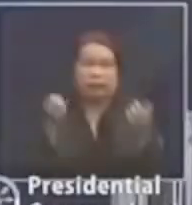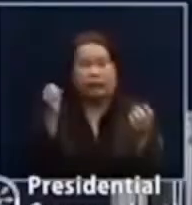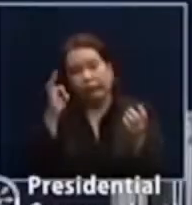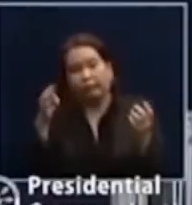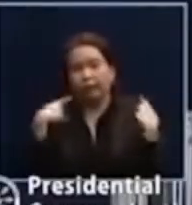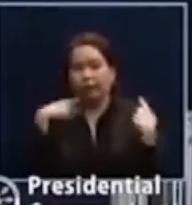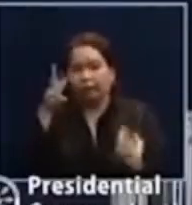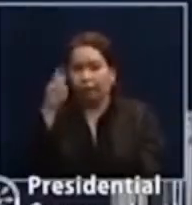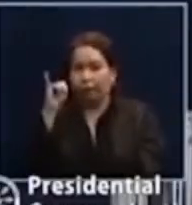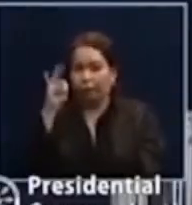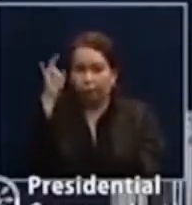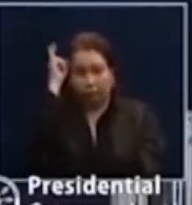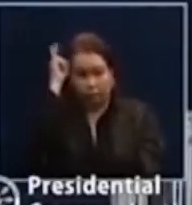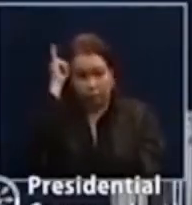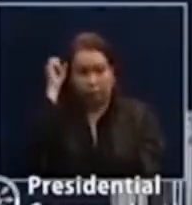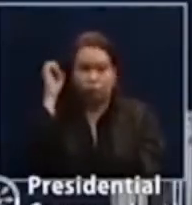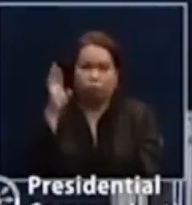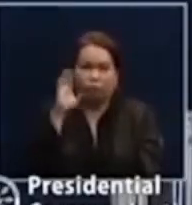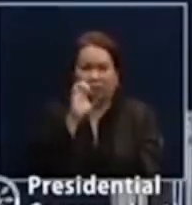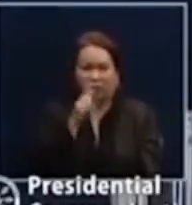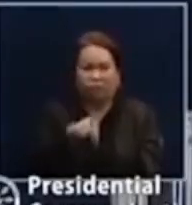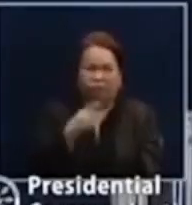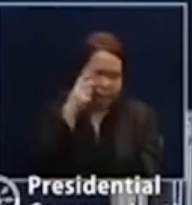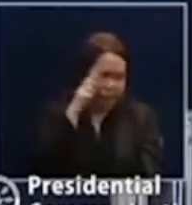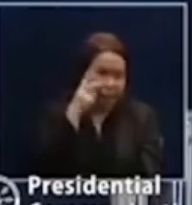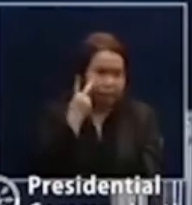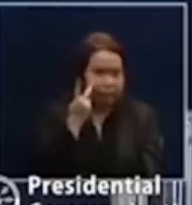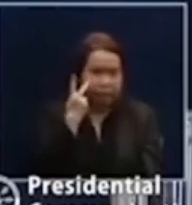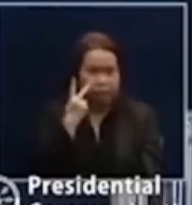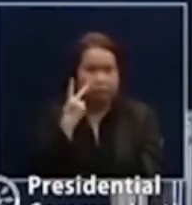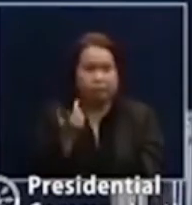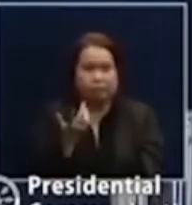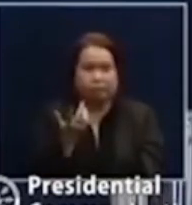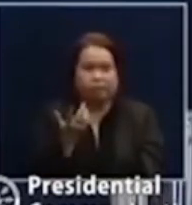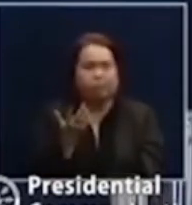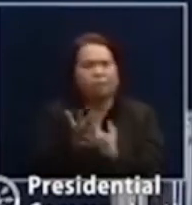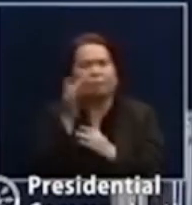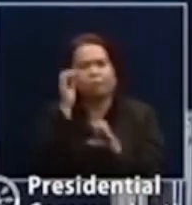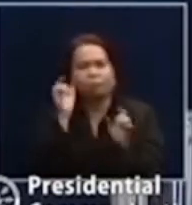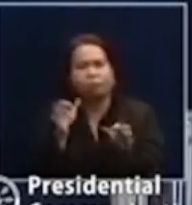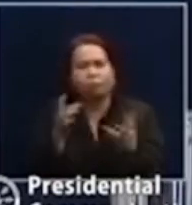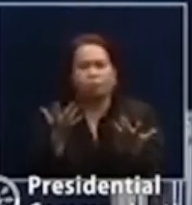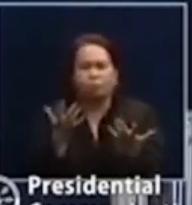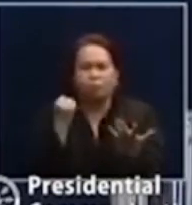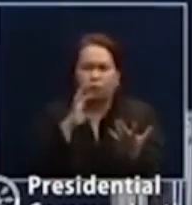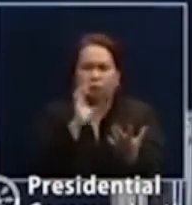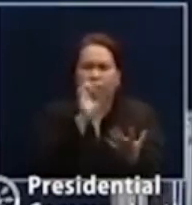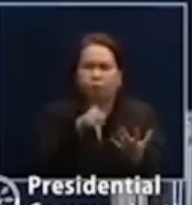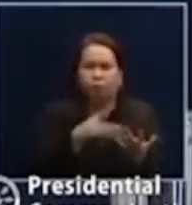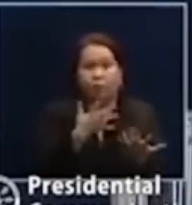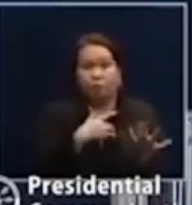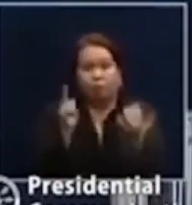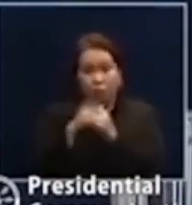Papalubog ang araw noon at dahan-dahan lumulubog din ang puso ko sa